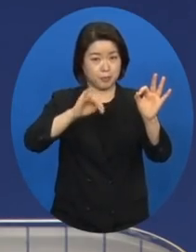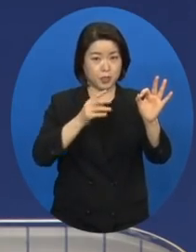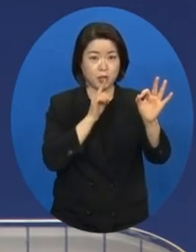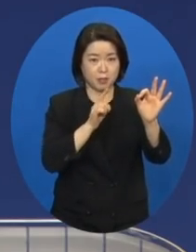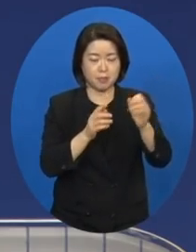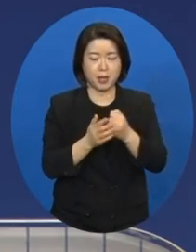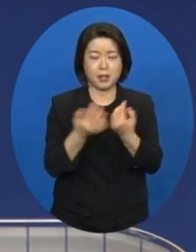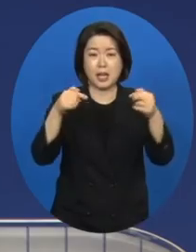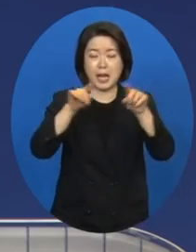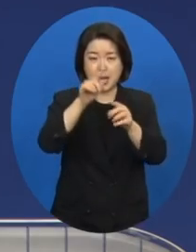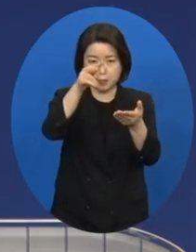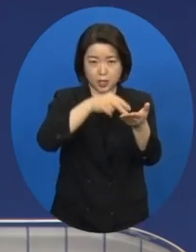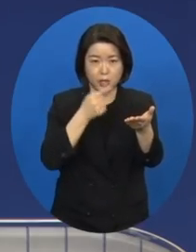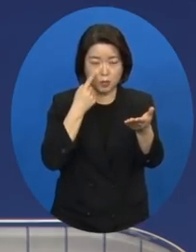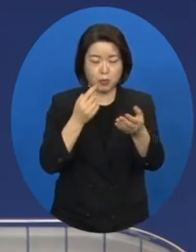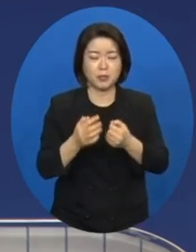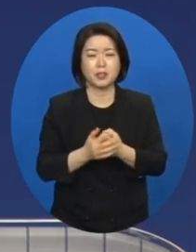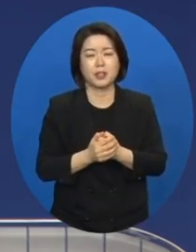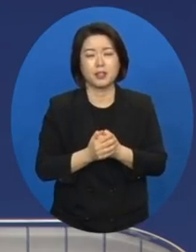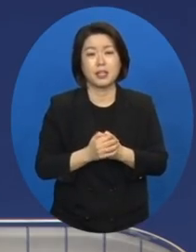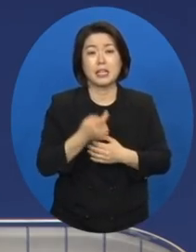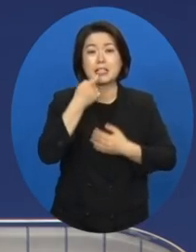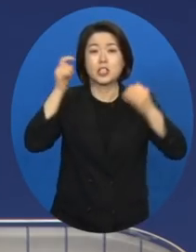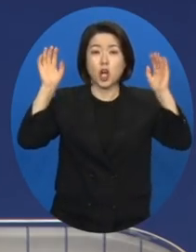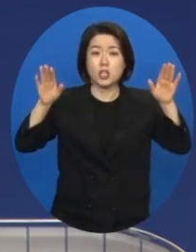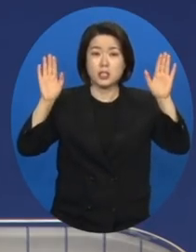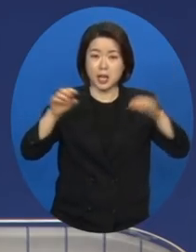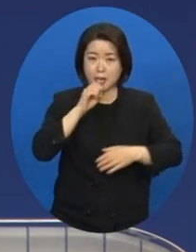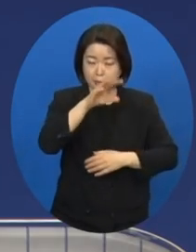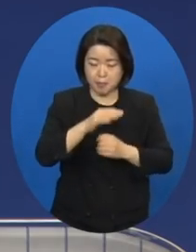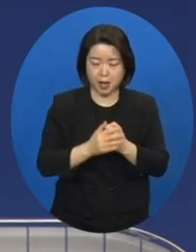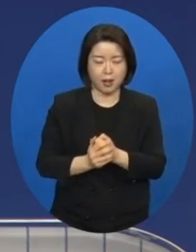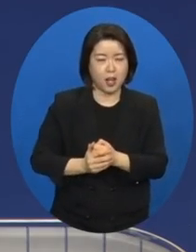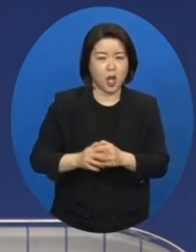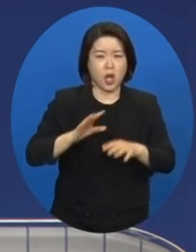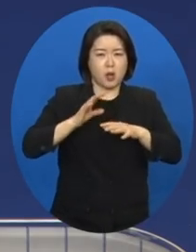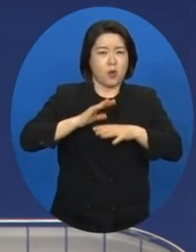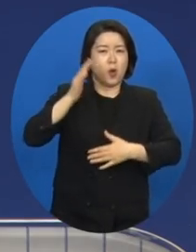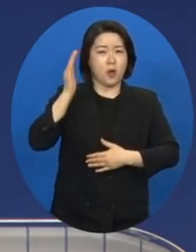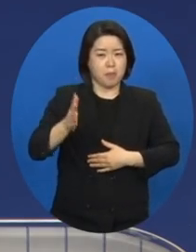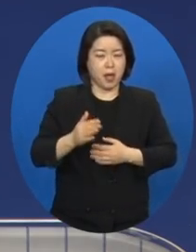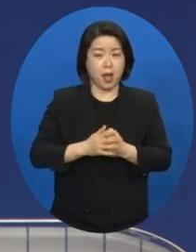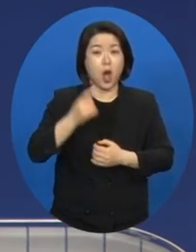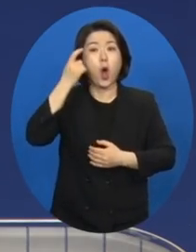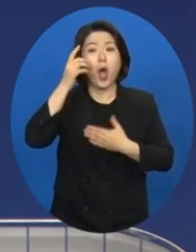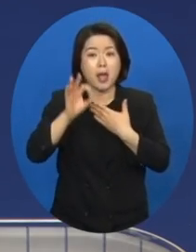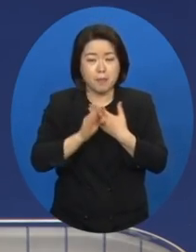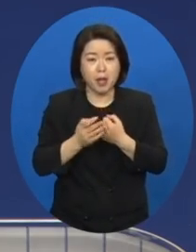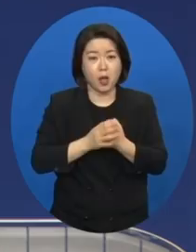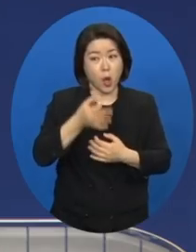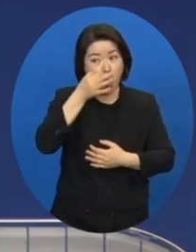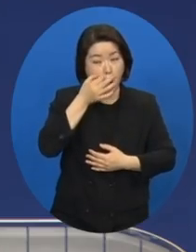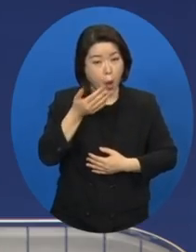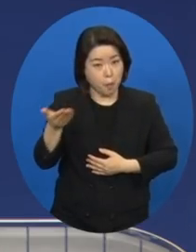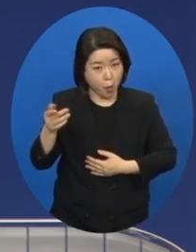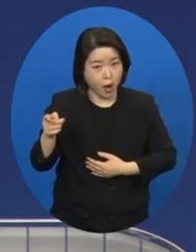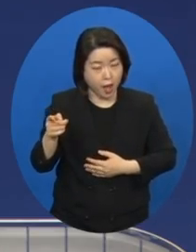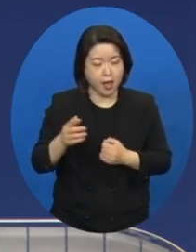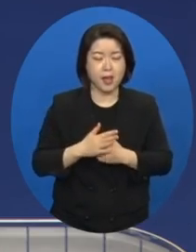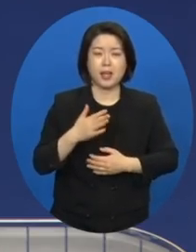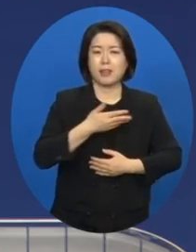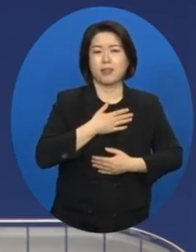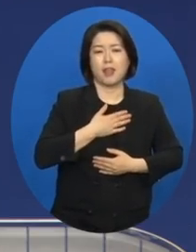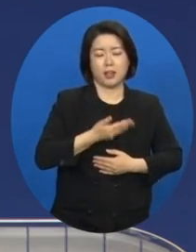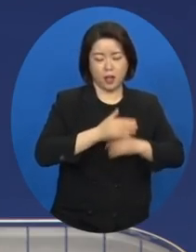10절 말씀을 함께 다시 읽어보겠습니다. 시작. 천사가 이르되 무서워하지 말라. 왜냐하면 보라, 내가 온